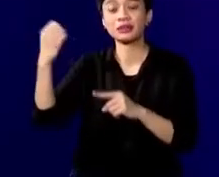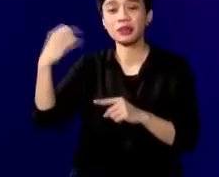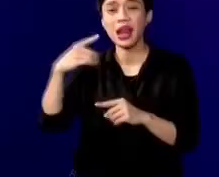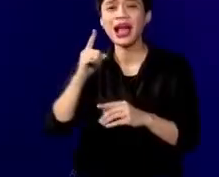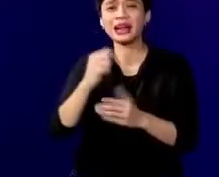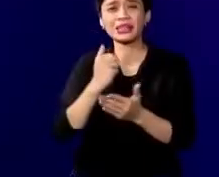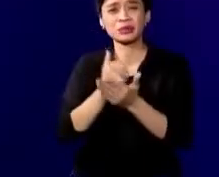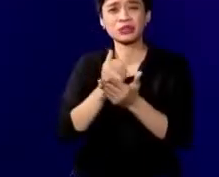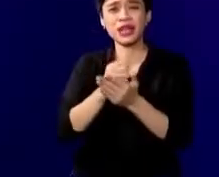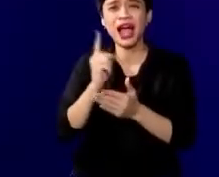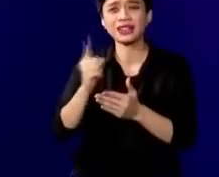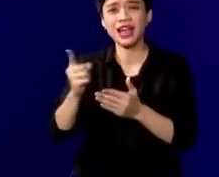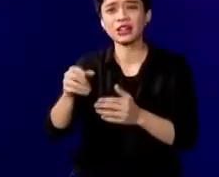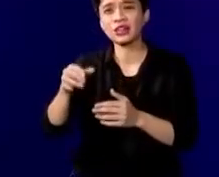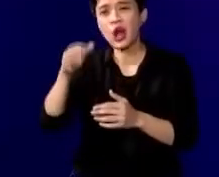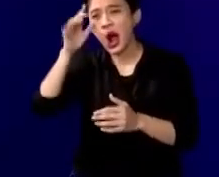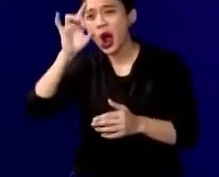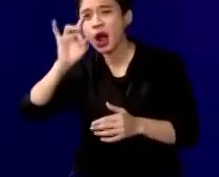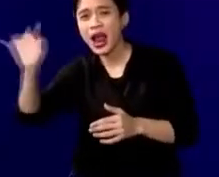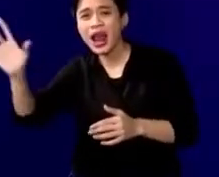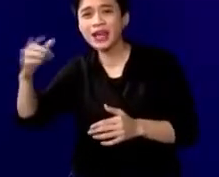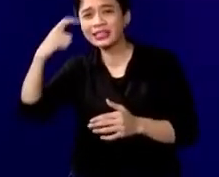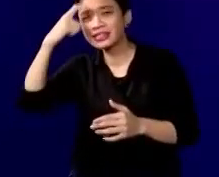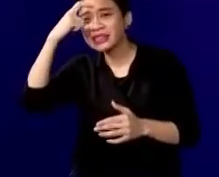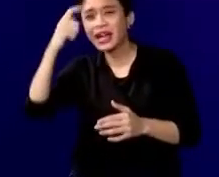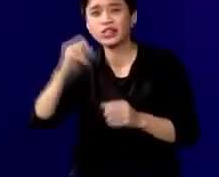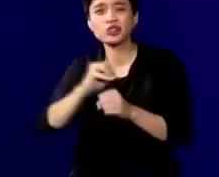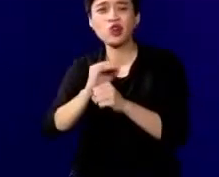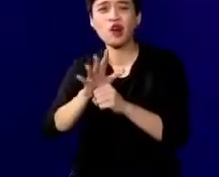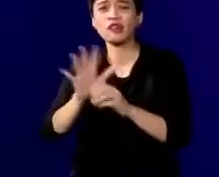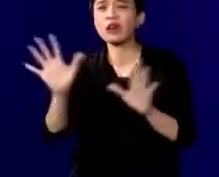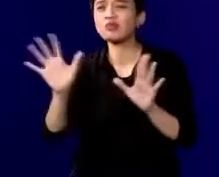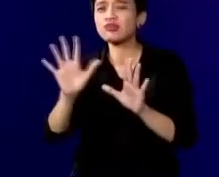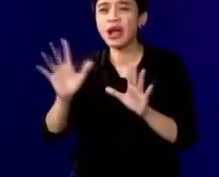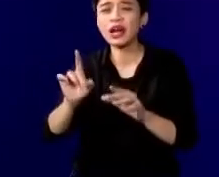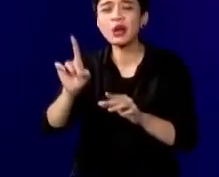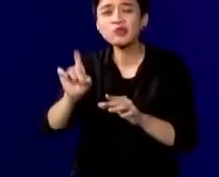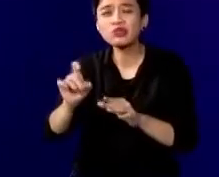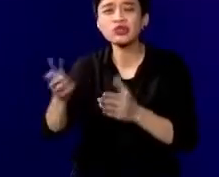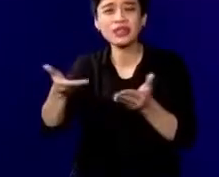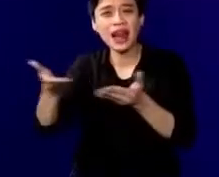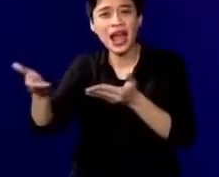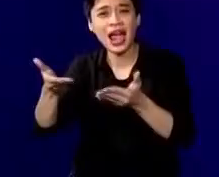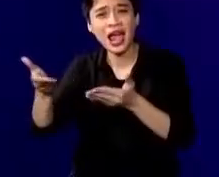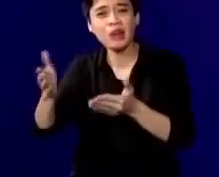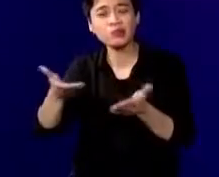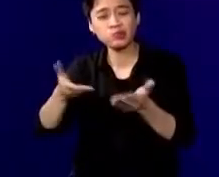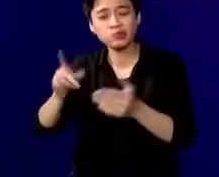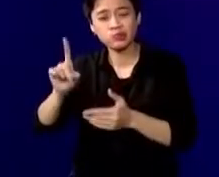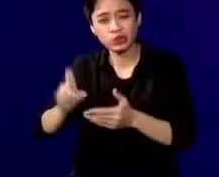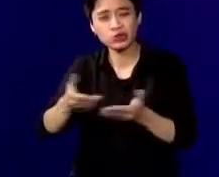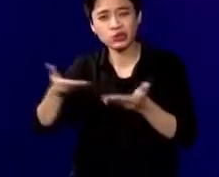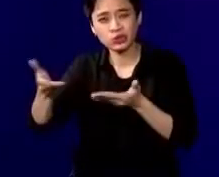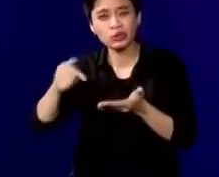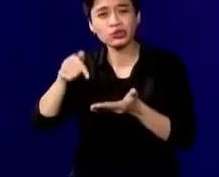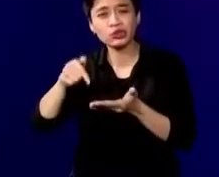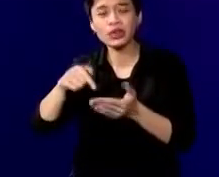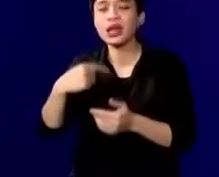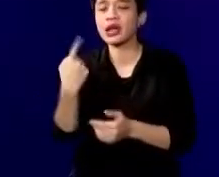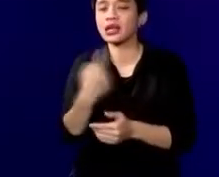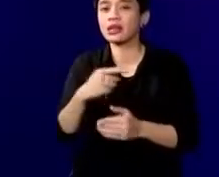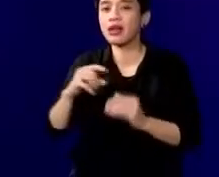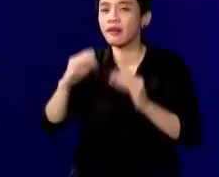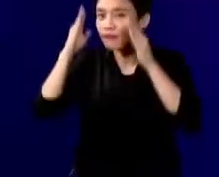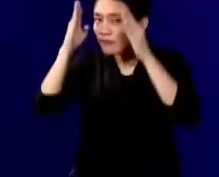pelayanan-pelayanan Non covid jadi pelayanan-pelayanan esensial yang memang harus diberikan itu juga harus menjadi perhatian kita